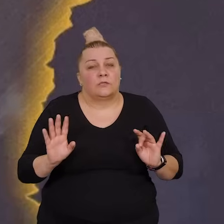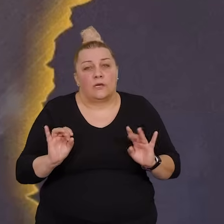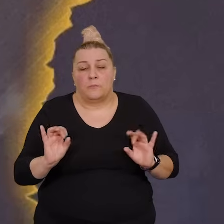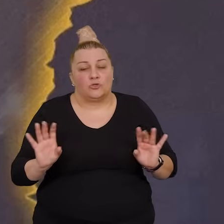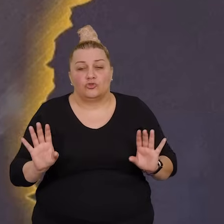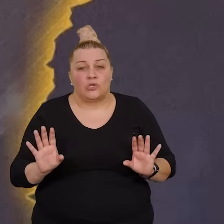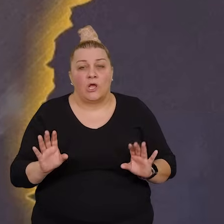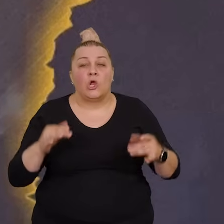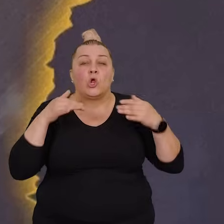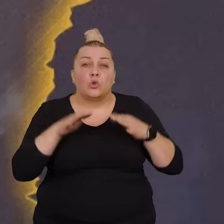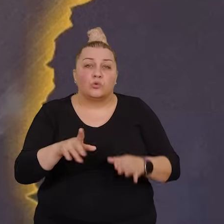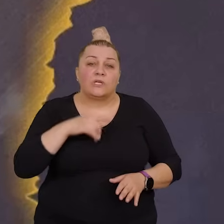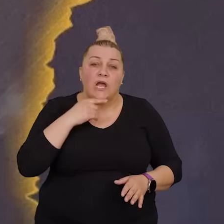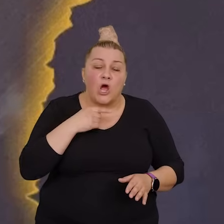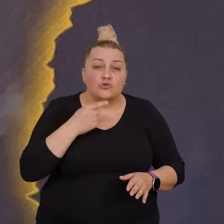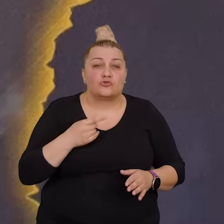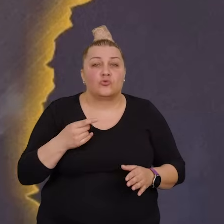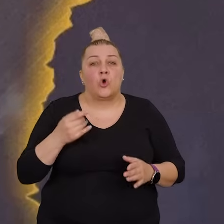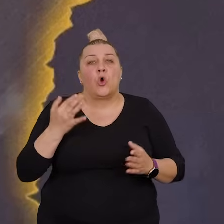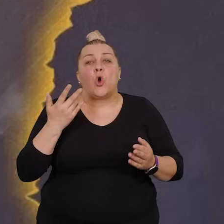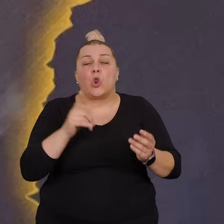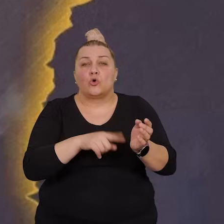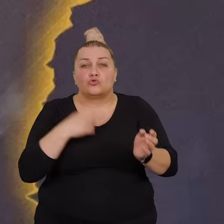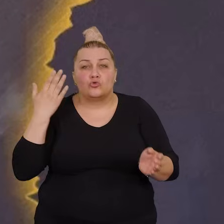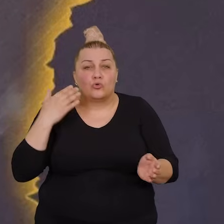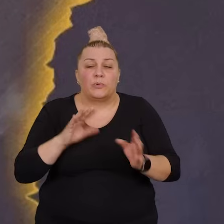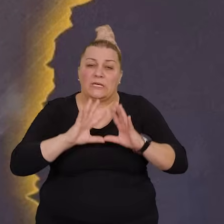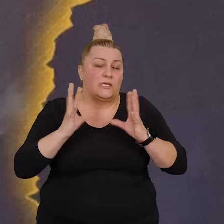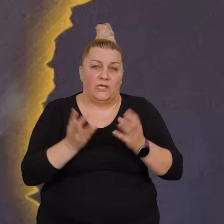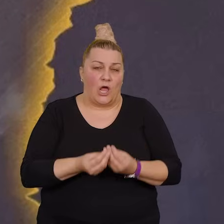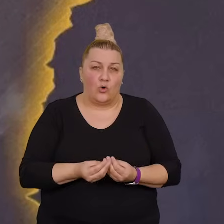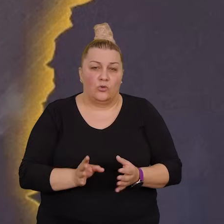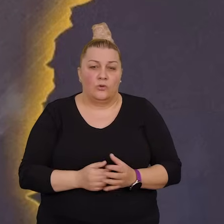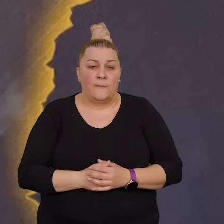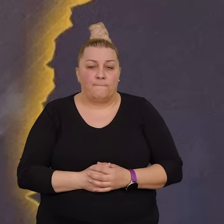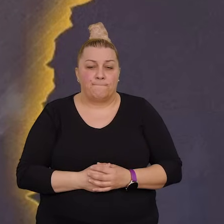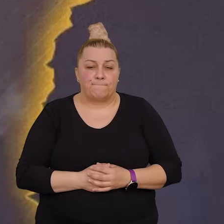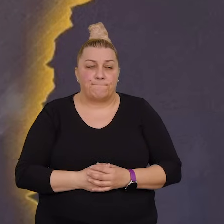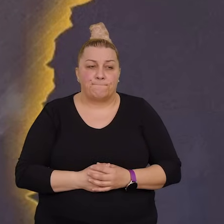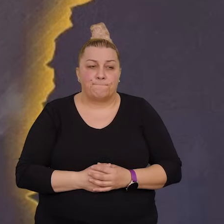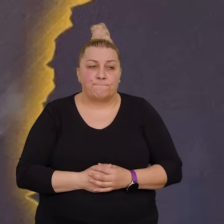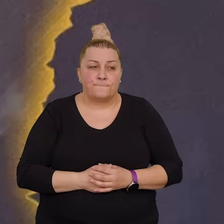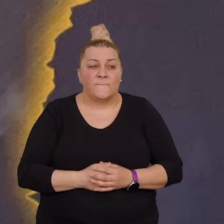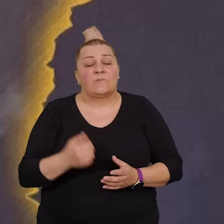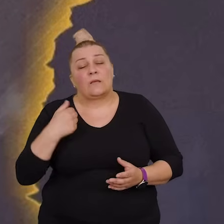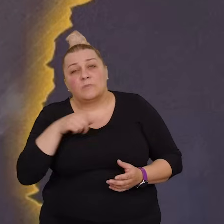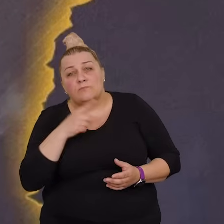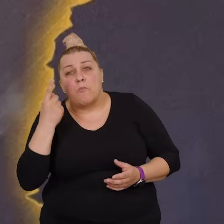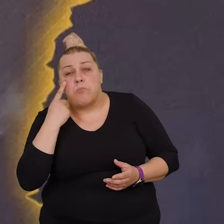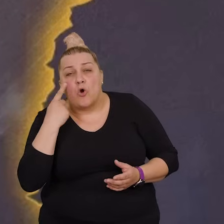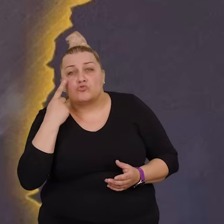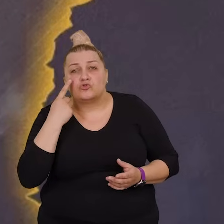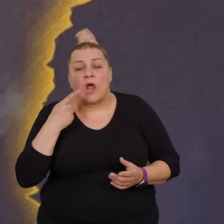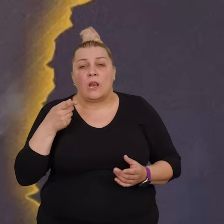govore, znate, ti ljudi sve kažu, predstavljaju se ko su, koliko su bili dugo, šta je bilo i tako. Tako da, evo, nekako smo pokušali staviti to